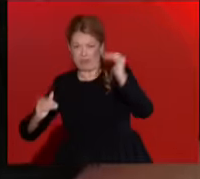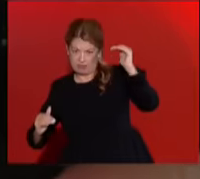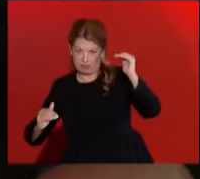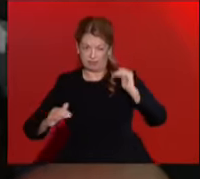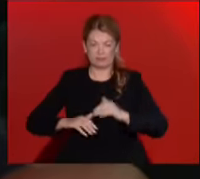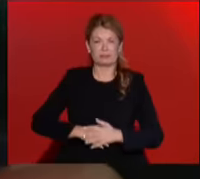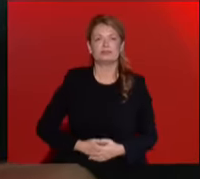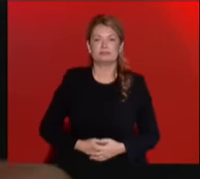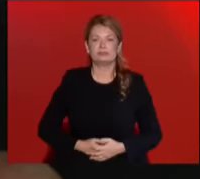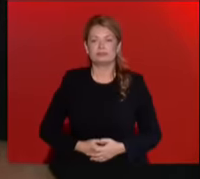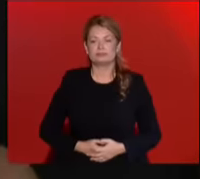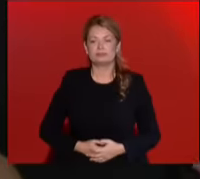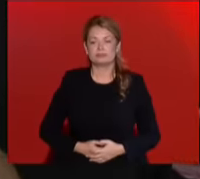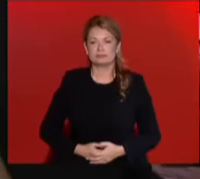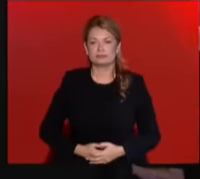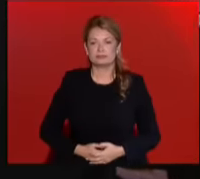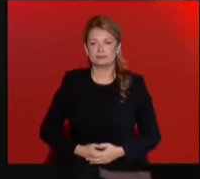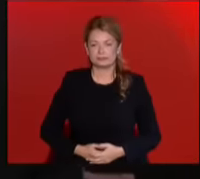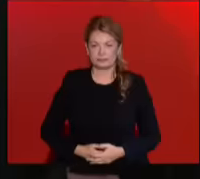Σύντροφε Παπά, έχεις το λόγο.